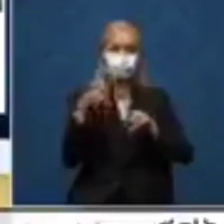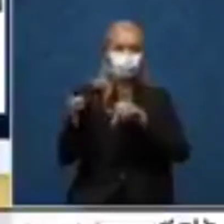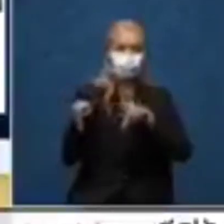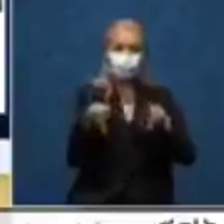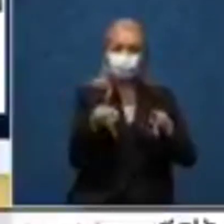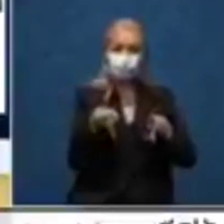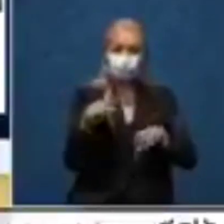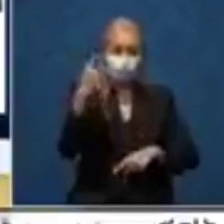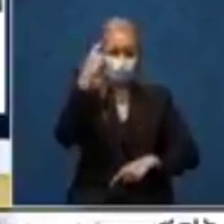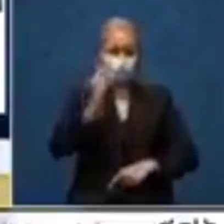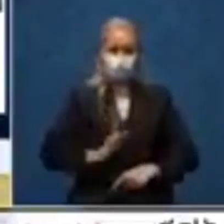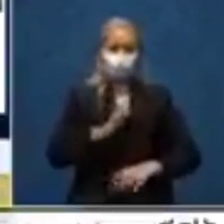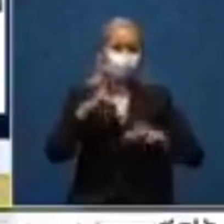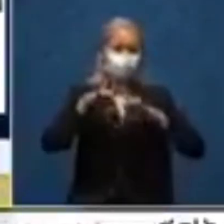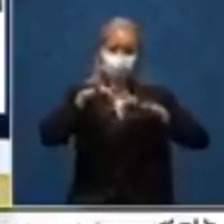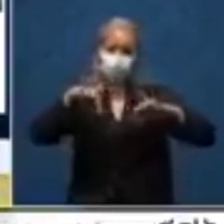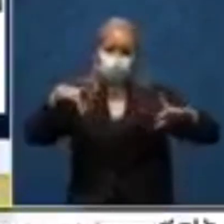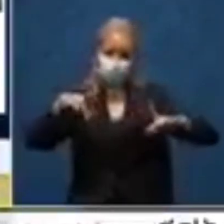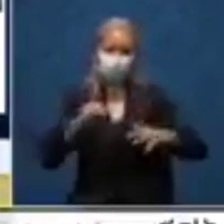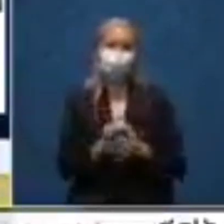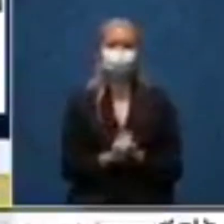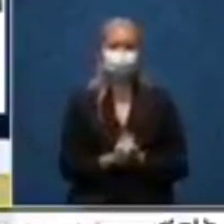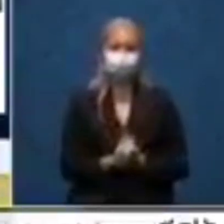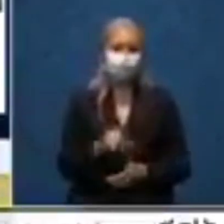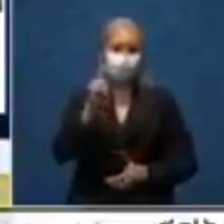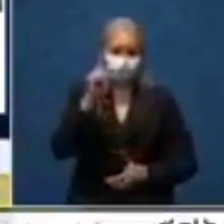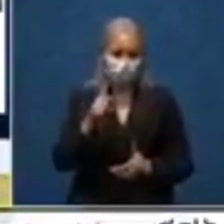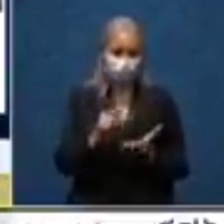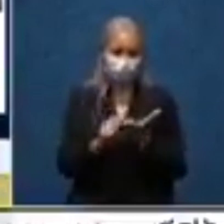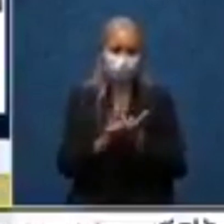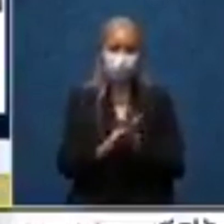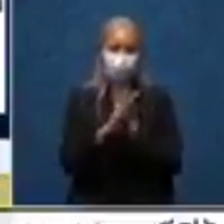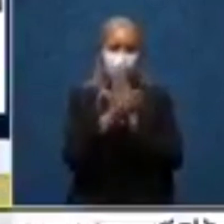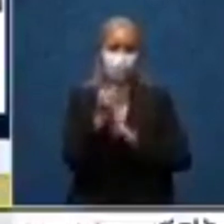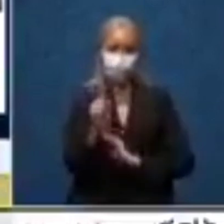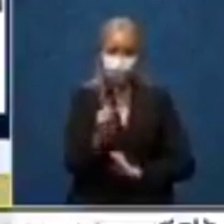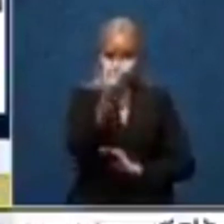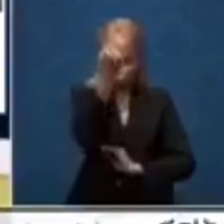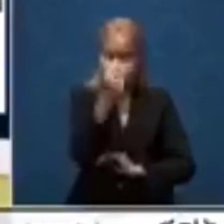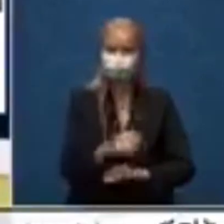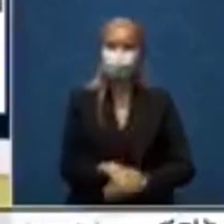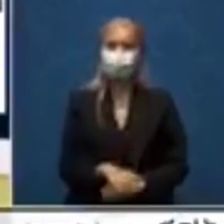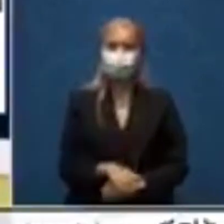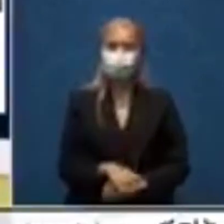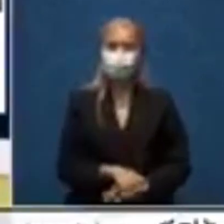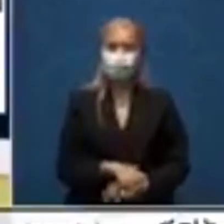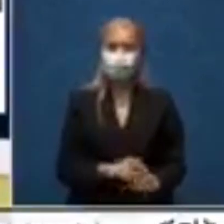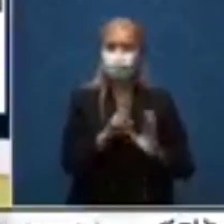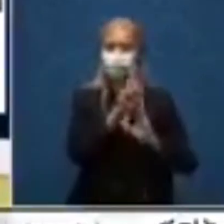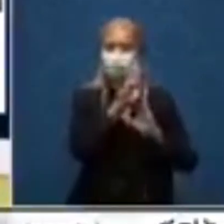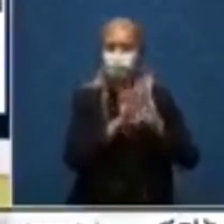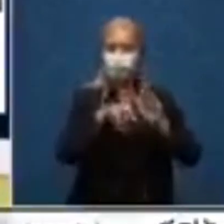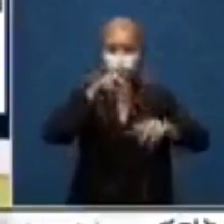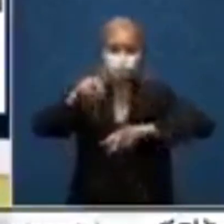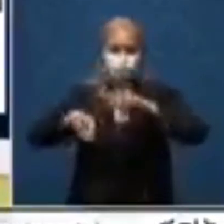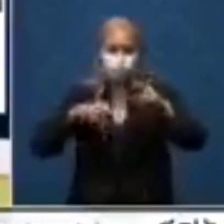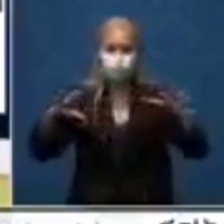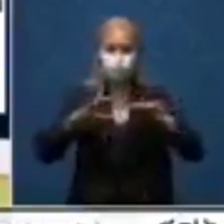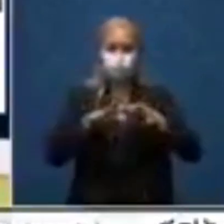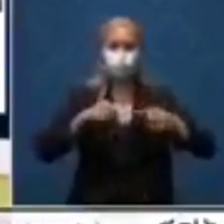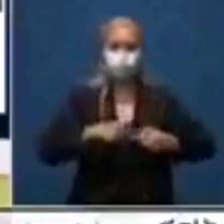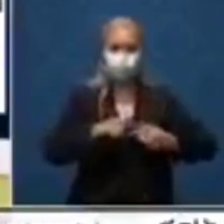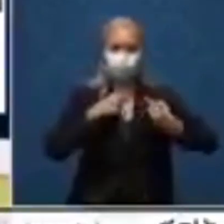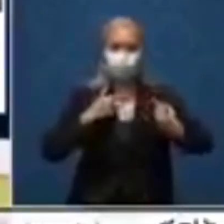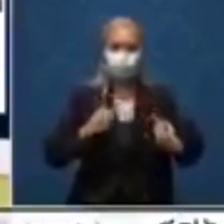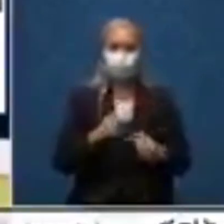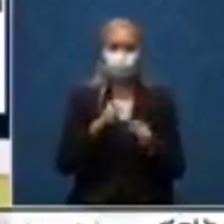ะฉันจึงคิดว่าเห็นควรที่จะต้องมีการปรับปรุงตรงนี้ค่ะและการระบบการตรวจสอบสุขภาพจิตนะคะของคนทำงานที่อ